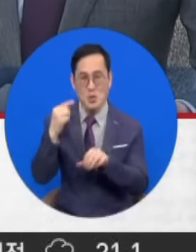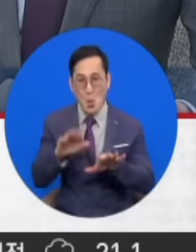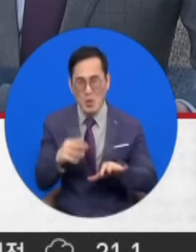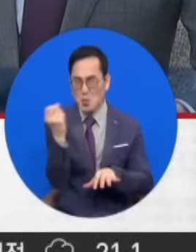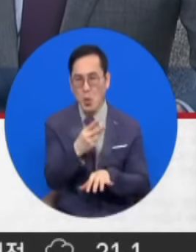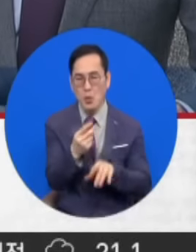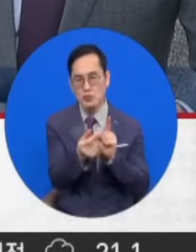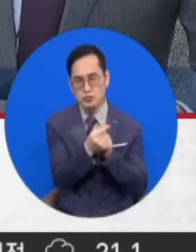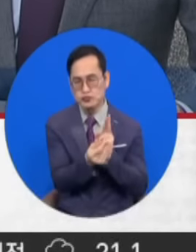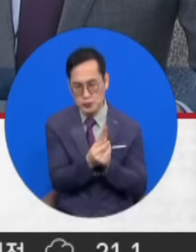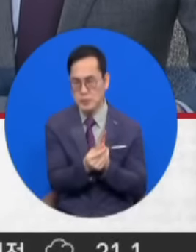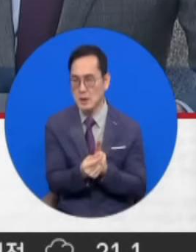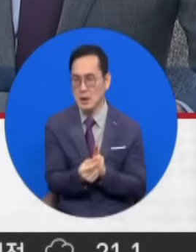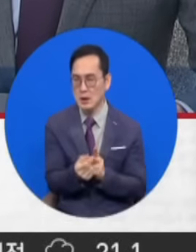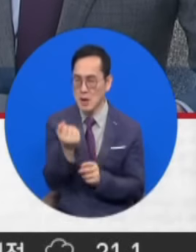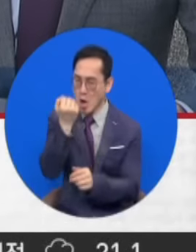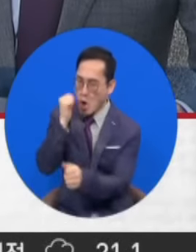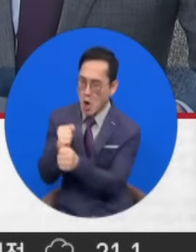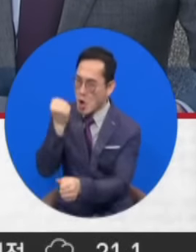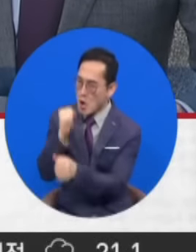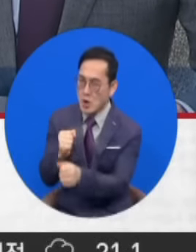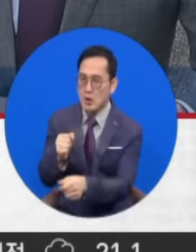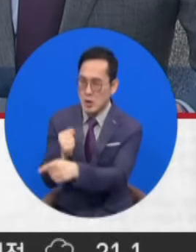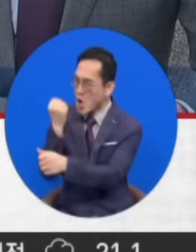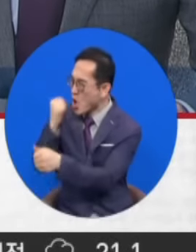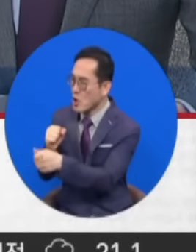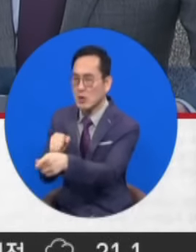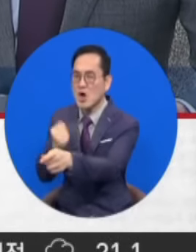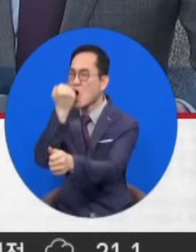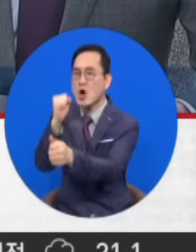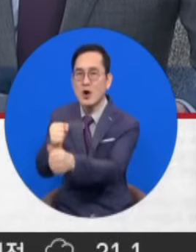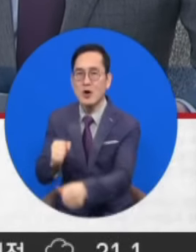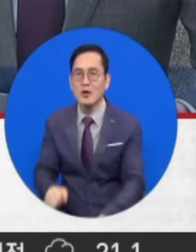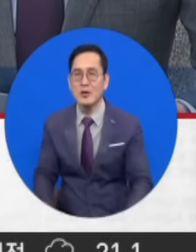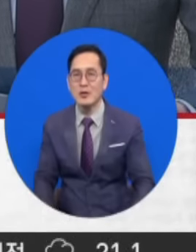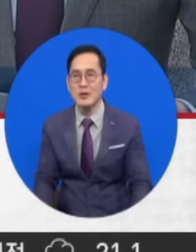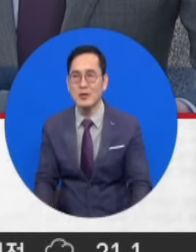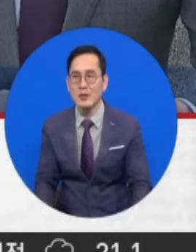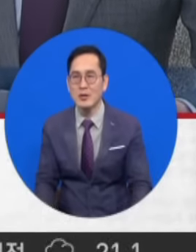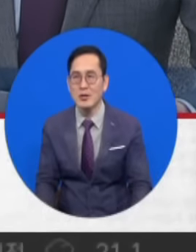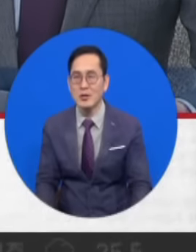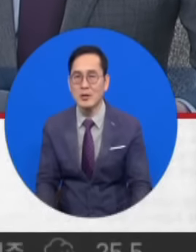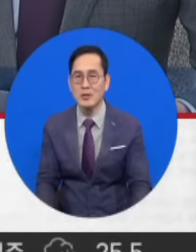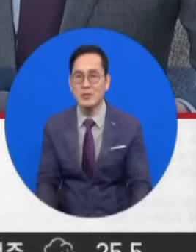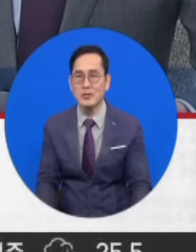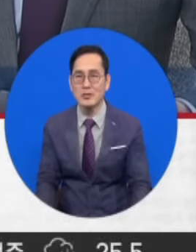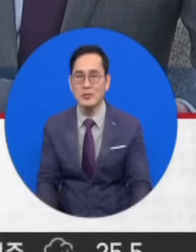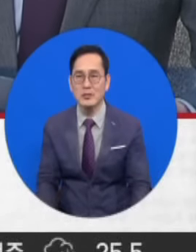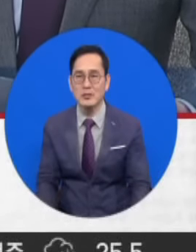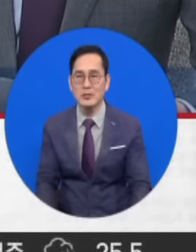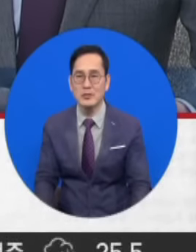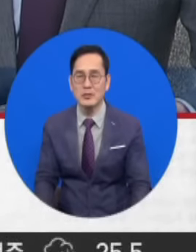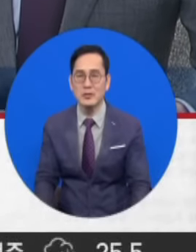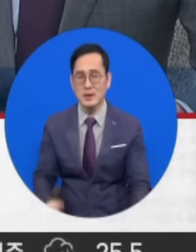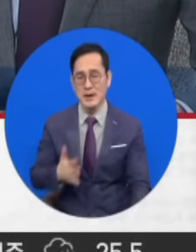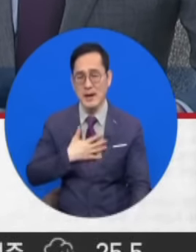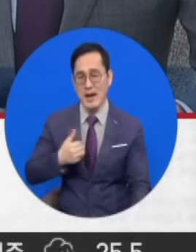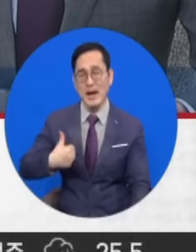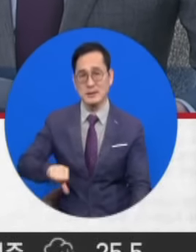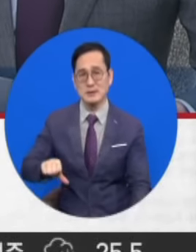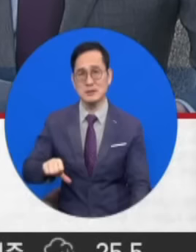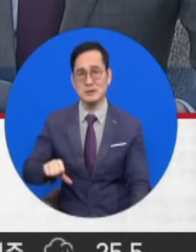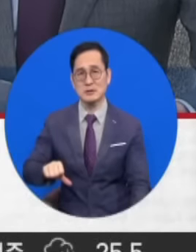이제 비슷한 그 경험을 했다는 뭐 또 그 부모가 또 이제 이야기가 있었어요. 우리 아들이 뭐 군